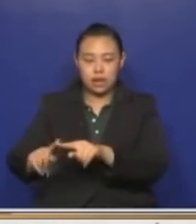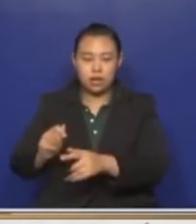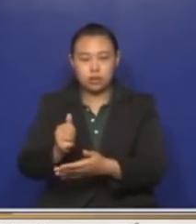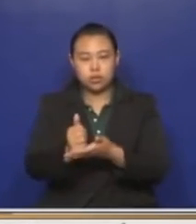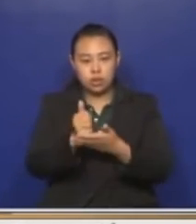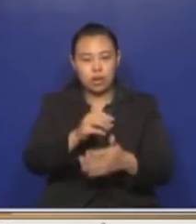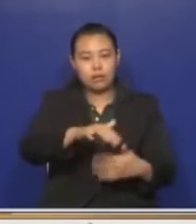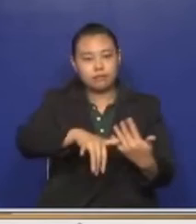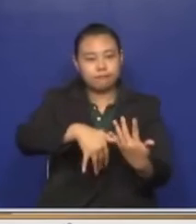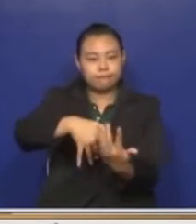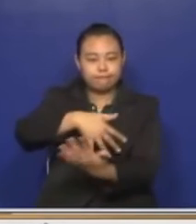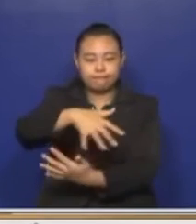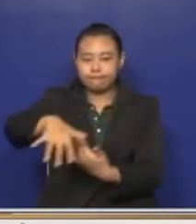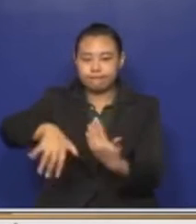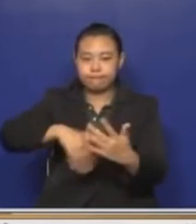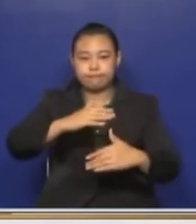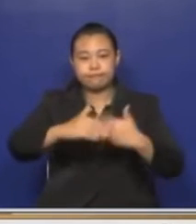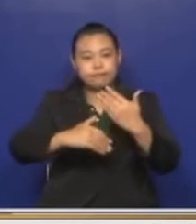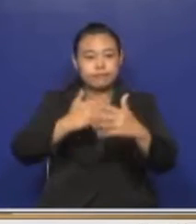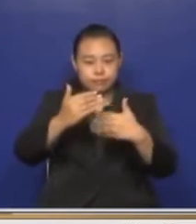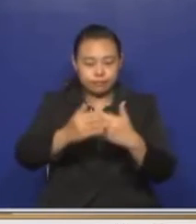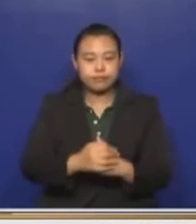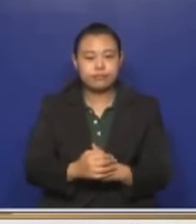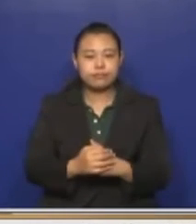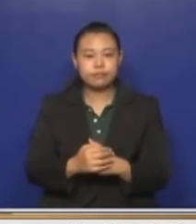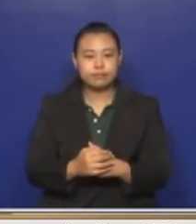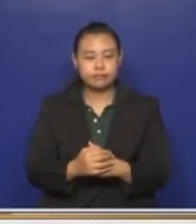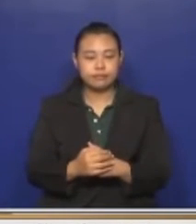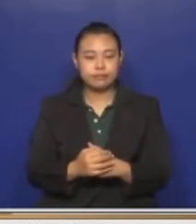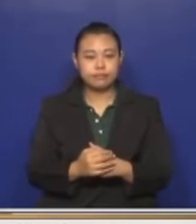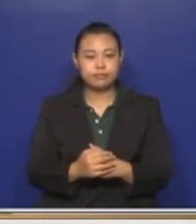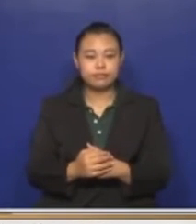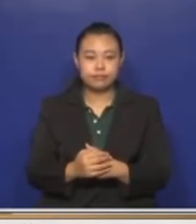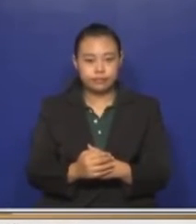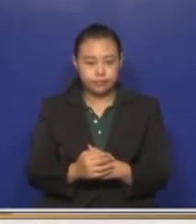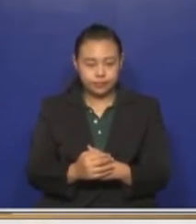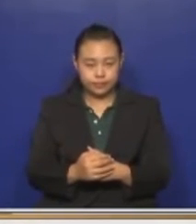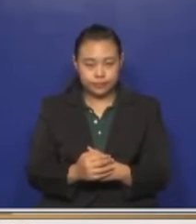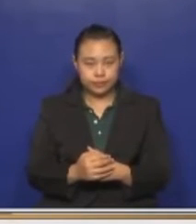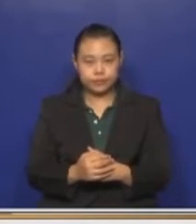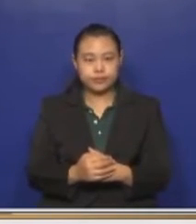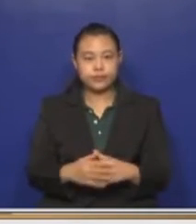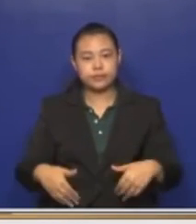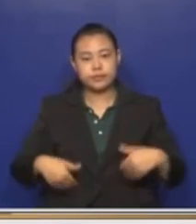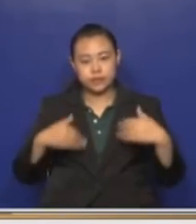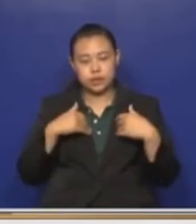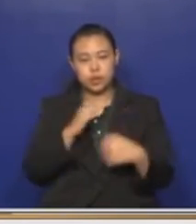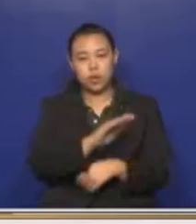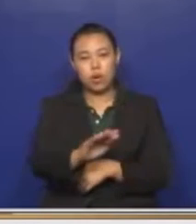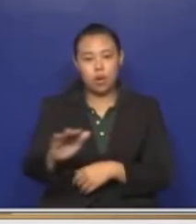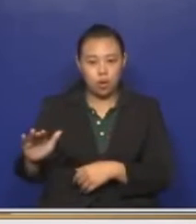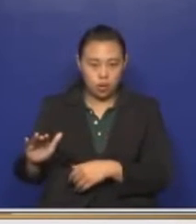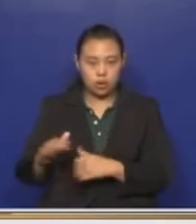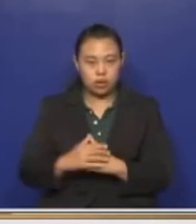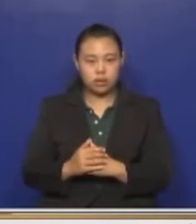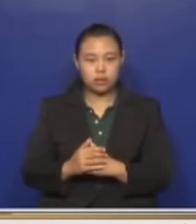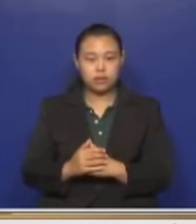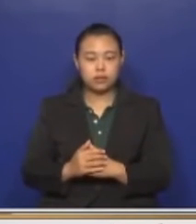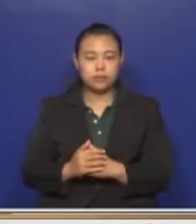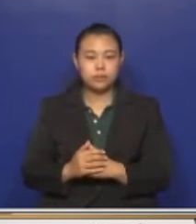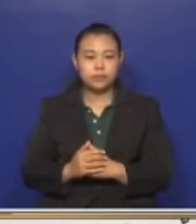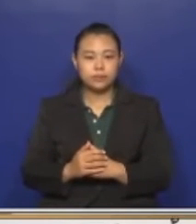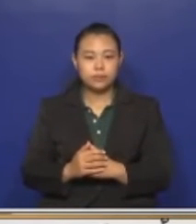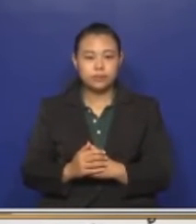ให้มีความอุดมสมบูรณ์และเป็นแหล่งอาหารนะคะตามวิถีชีวิตของชาวบ้านในการดำรงชี